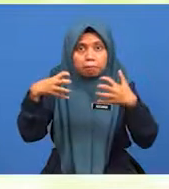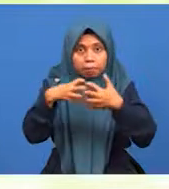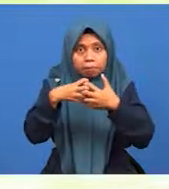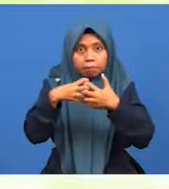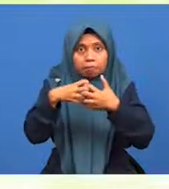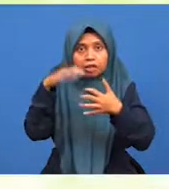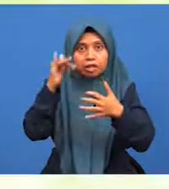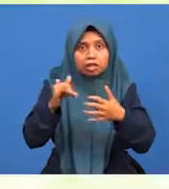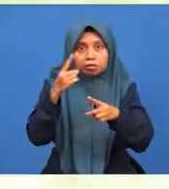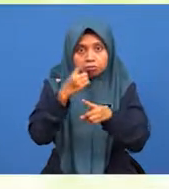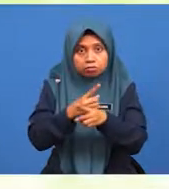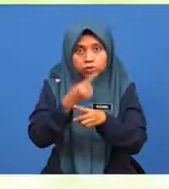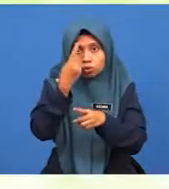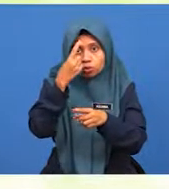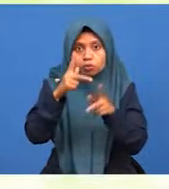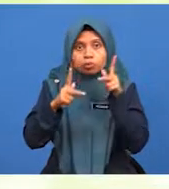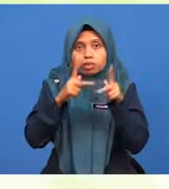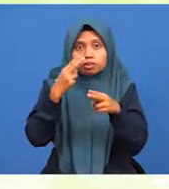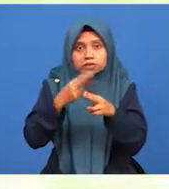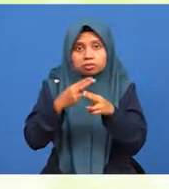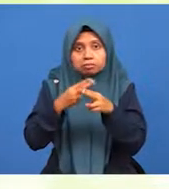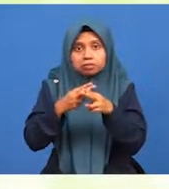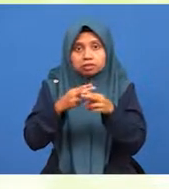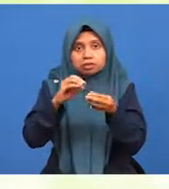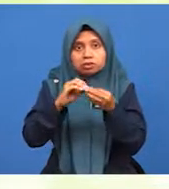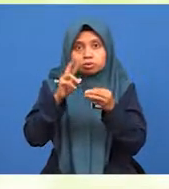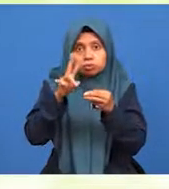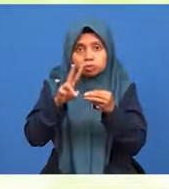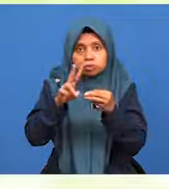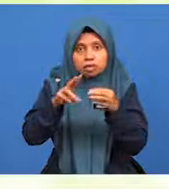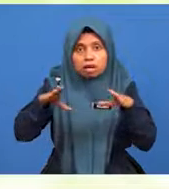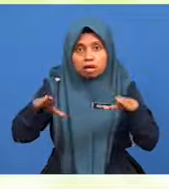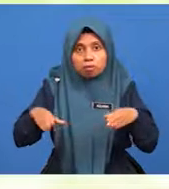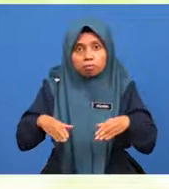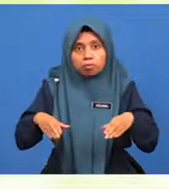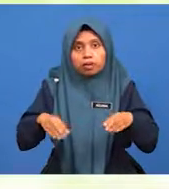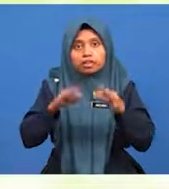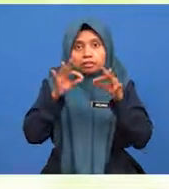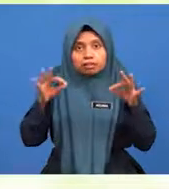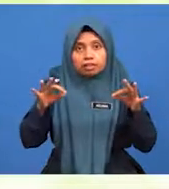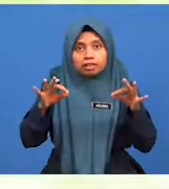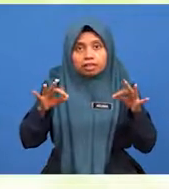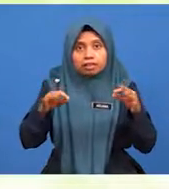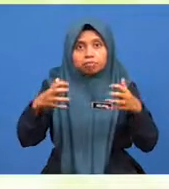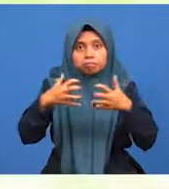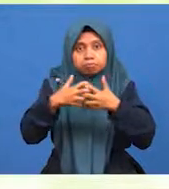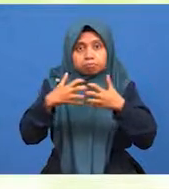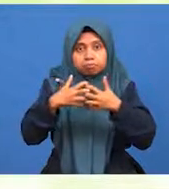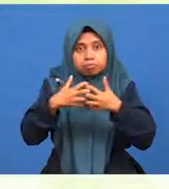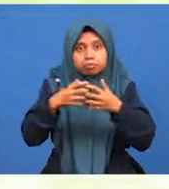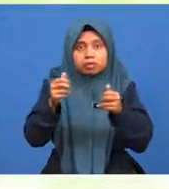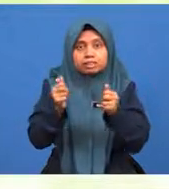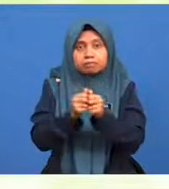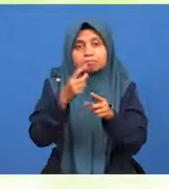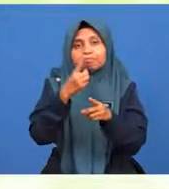betul untuk kata nama dan yang kedua, membina ayat mudah menggunakan penjodoh bilangan dengan